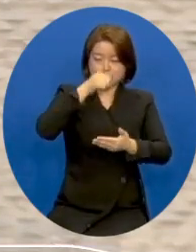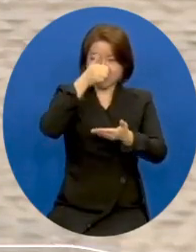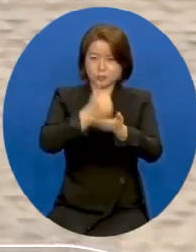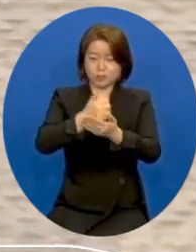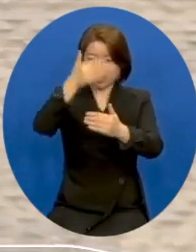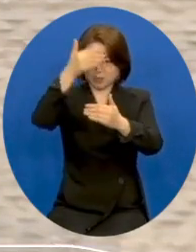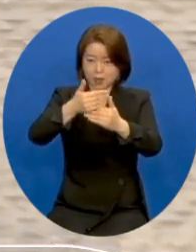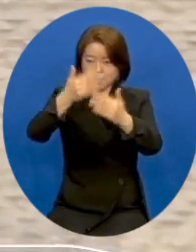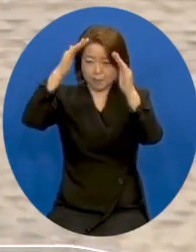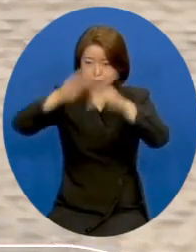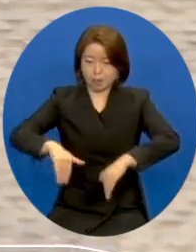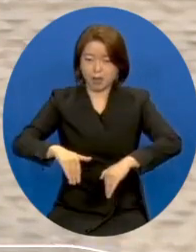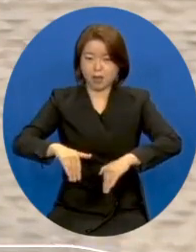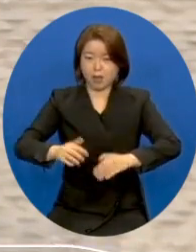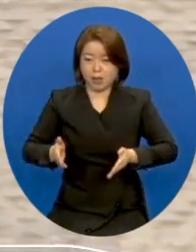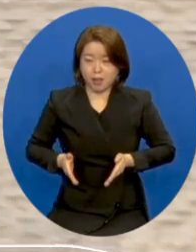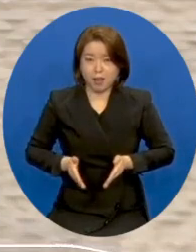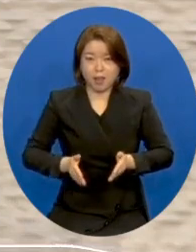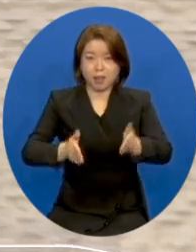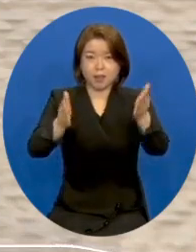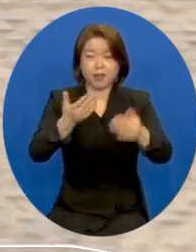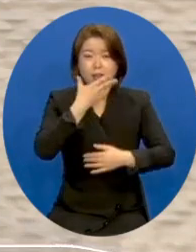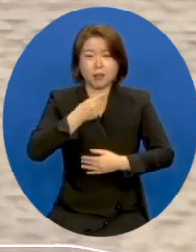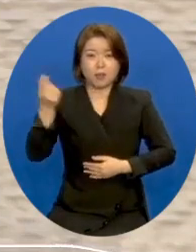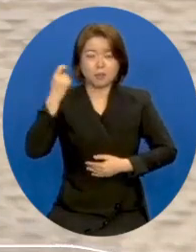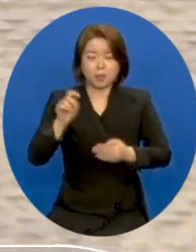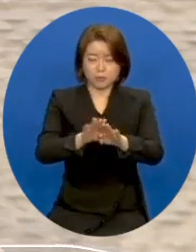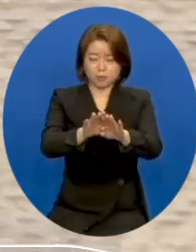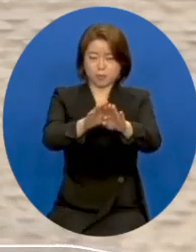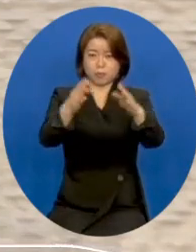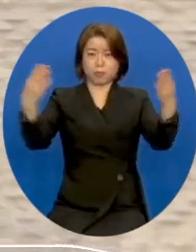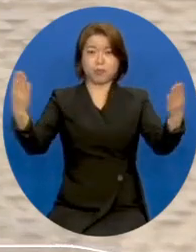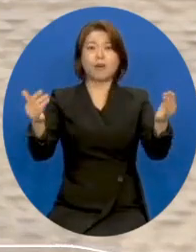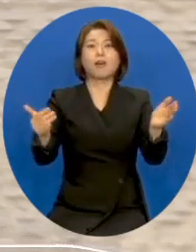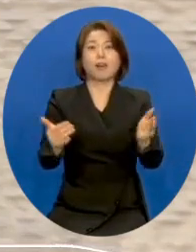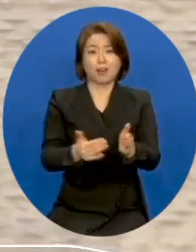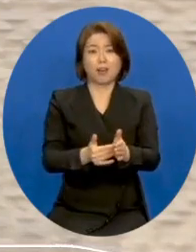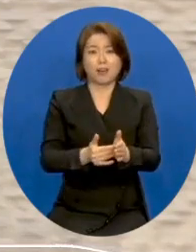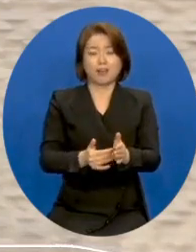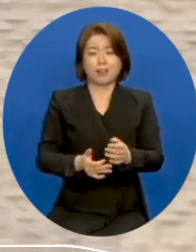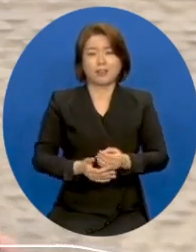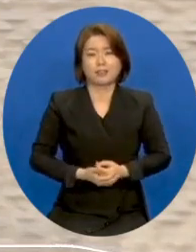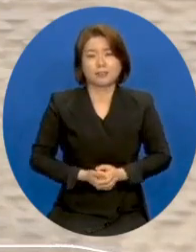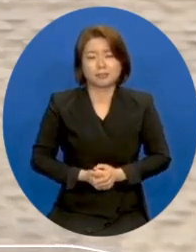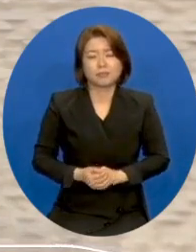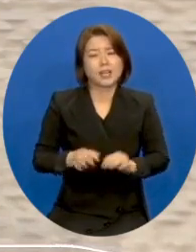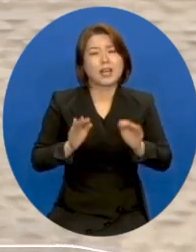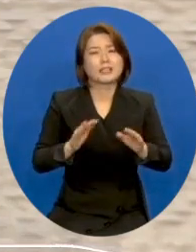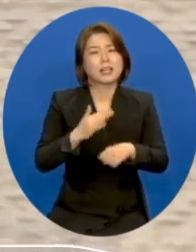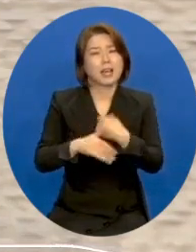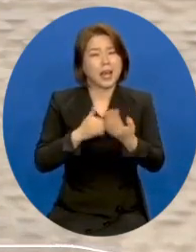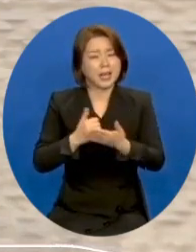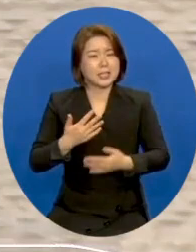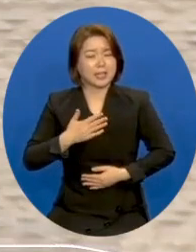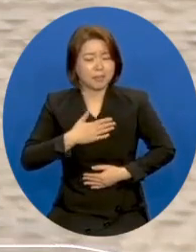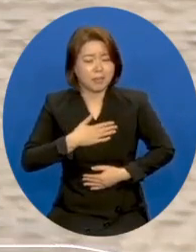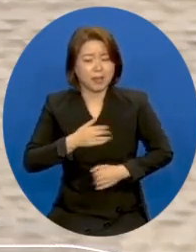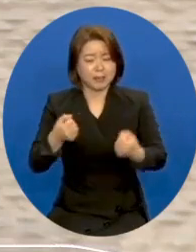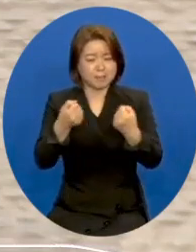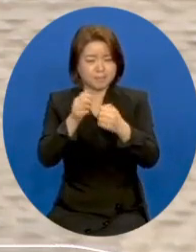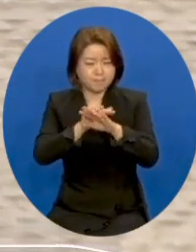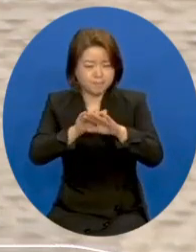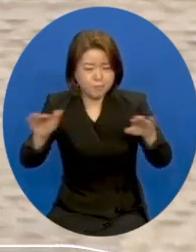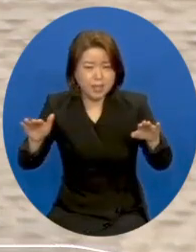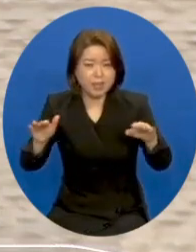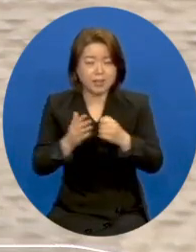다 무너지는 길이 복음 안에서 활짝 열렸다는 겁니다. 이제는 하나님과 우리가 화해하여